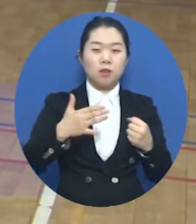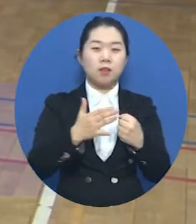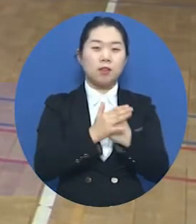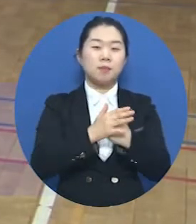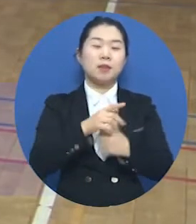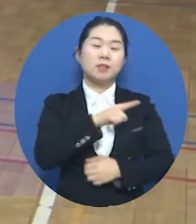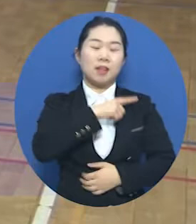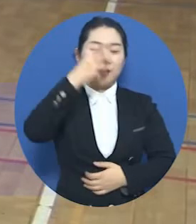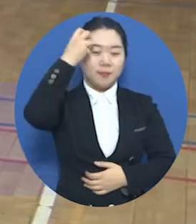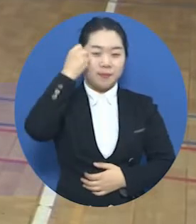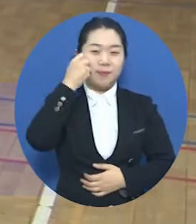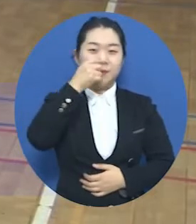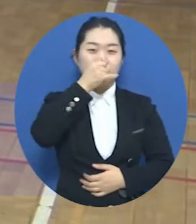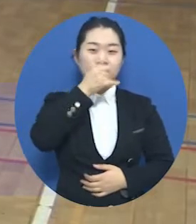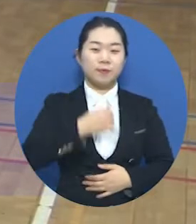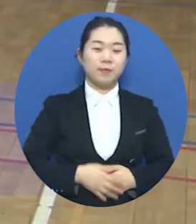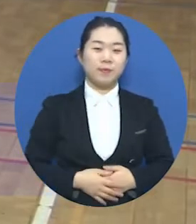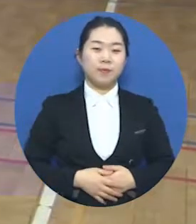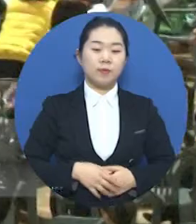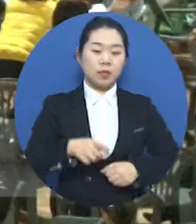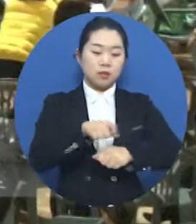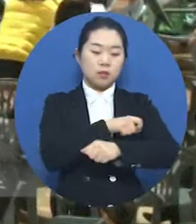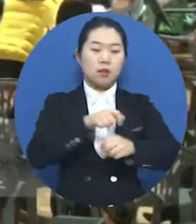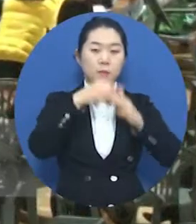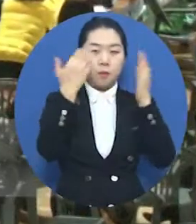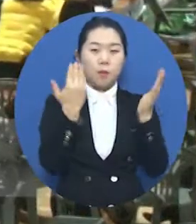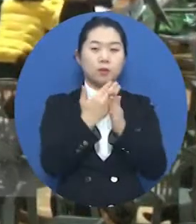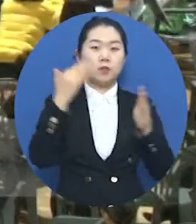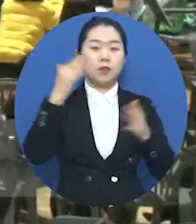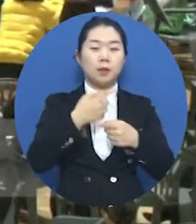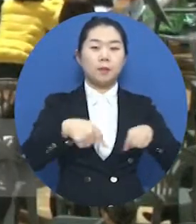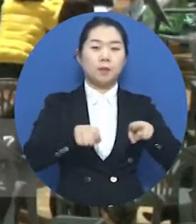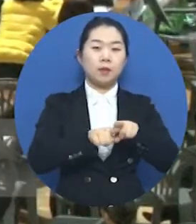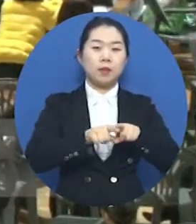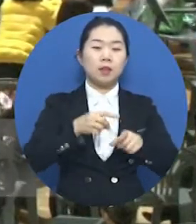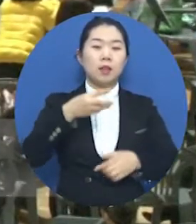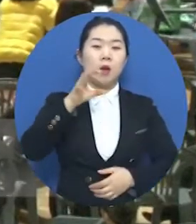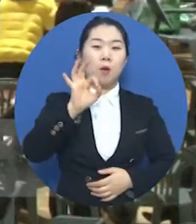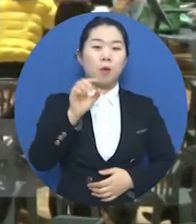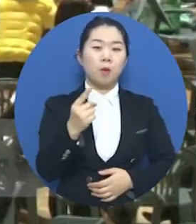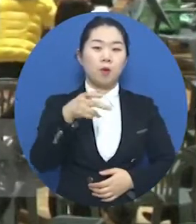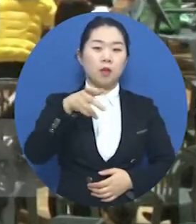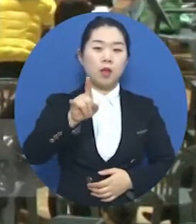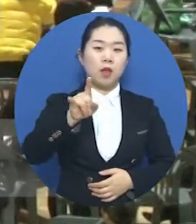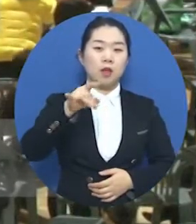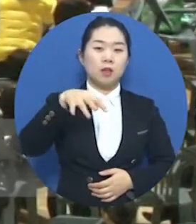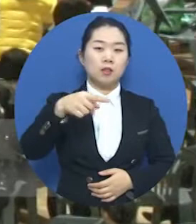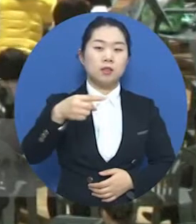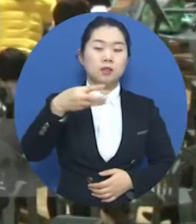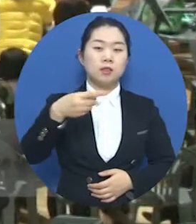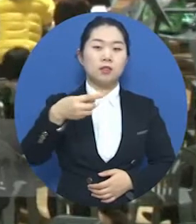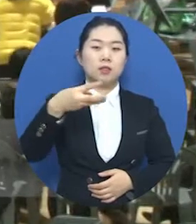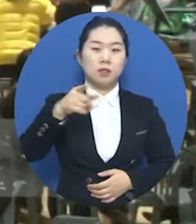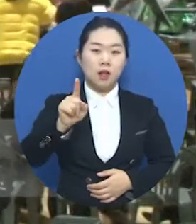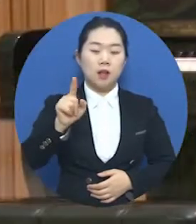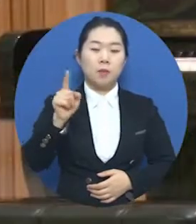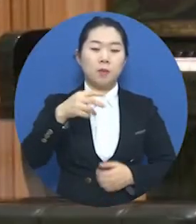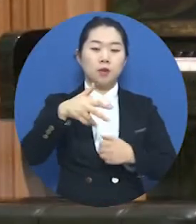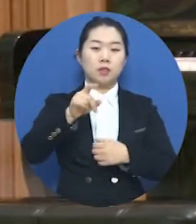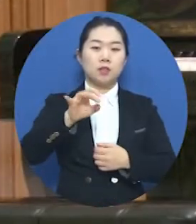악기여서 제가 가장 기억에 남는 악기였습니다. 특히 전교생이 함께하는 리듬의 회오리 오케스트라